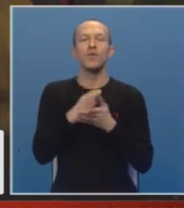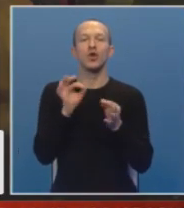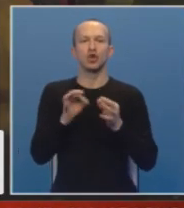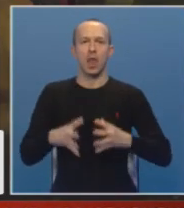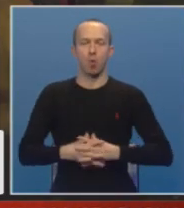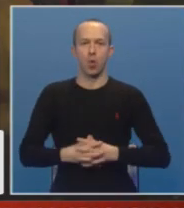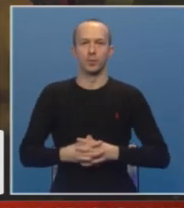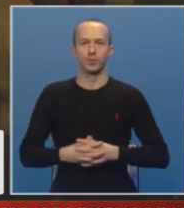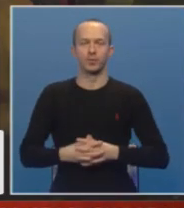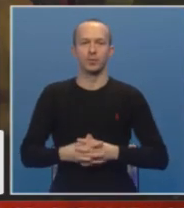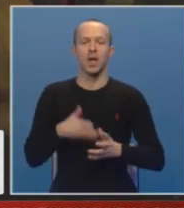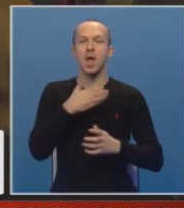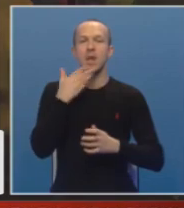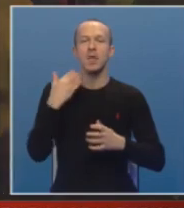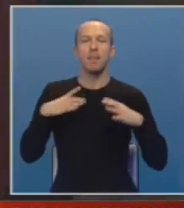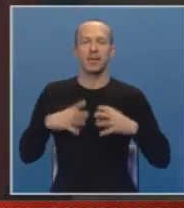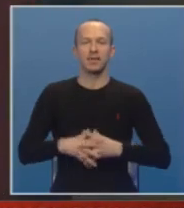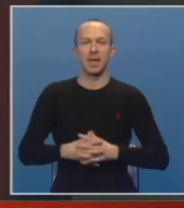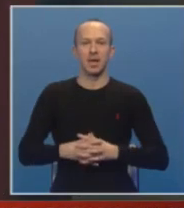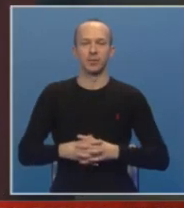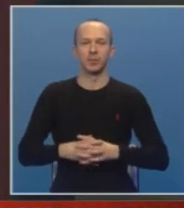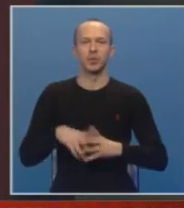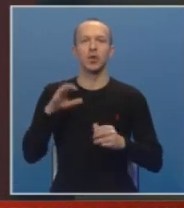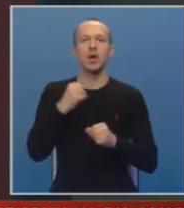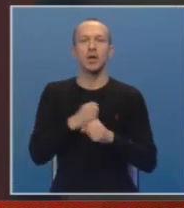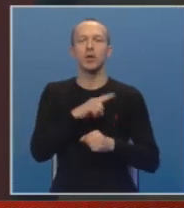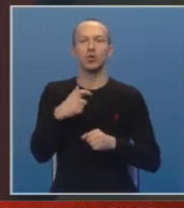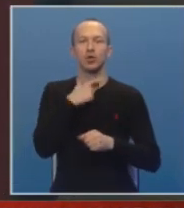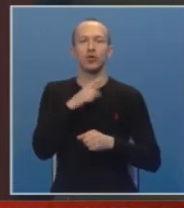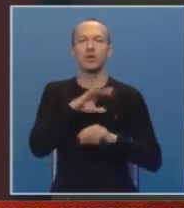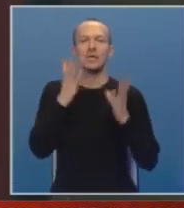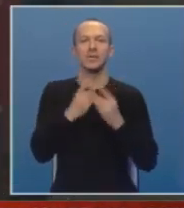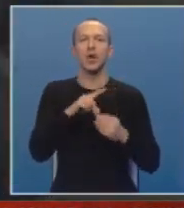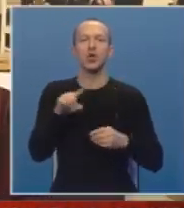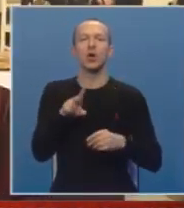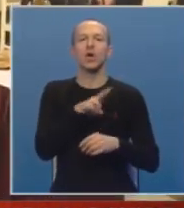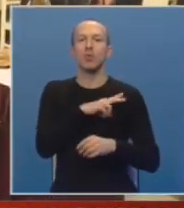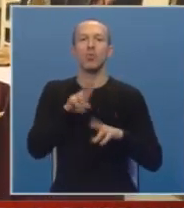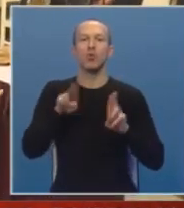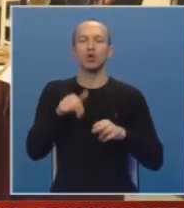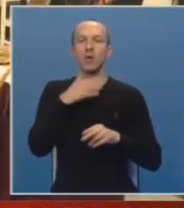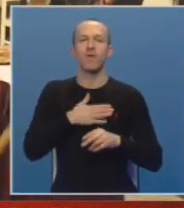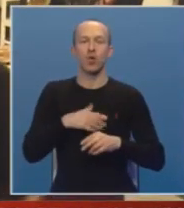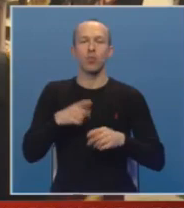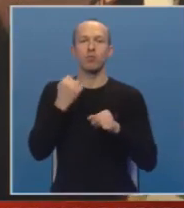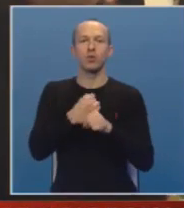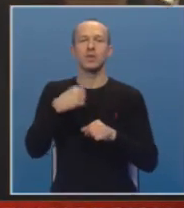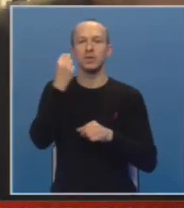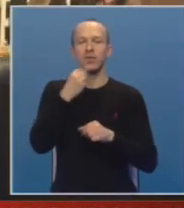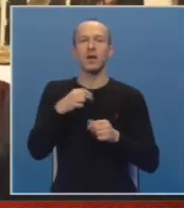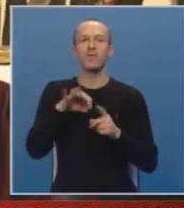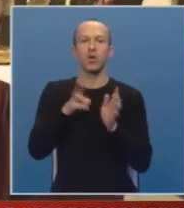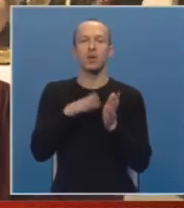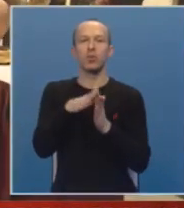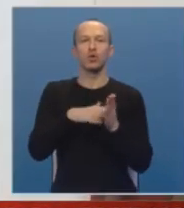šalimo. Nema tu penzije, tu je rad doživotno, sve dok on može, dok ima volju. Posao zvonara ili crkvenjaka Vojin